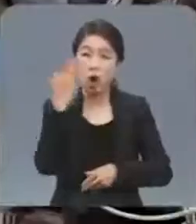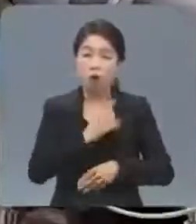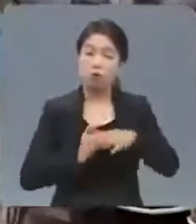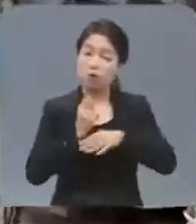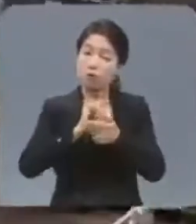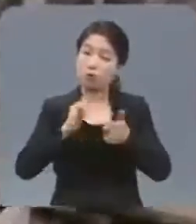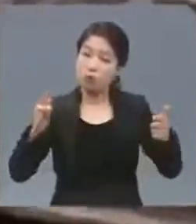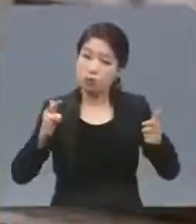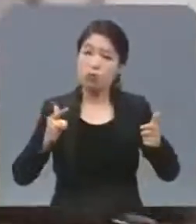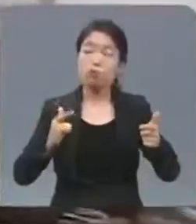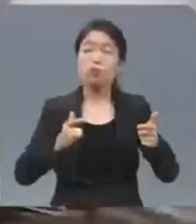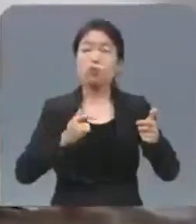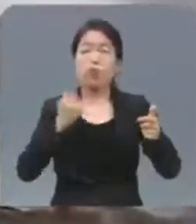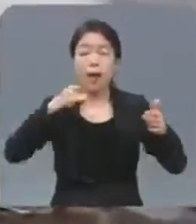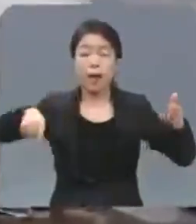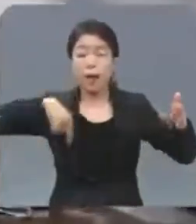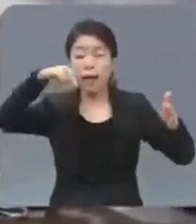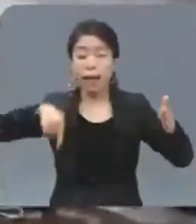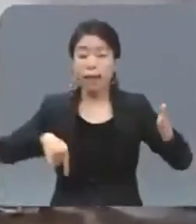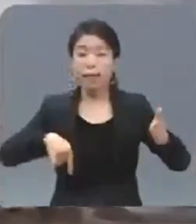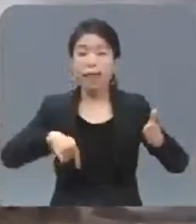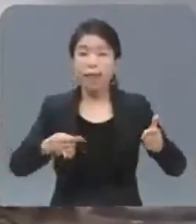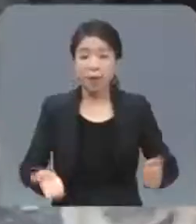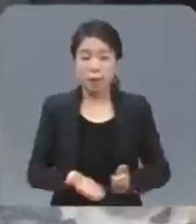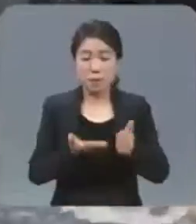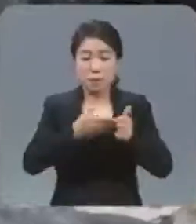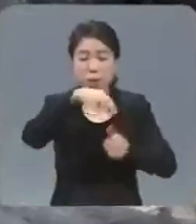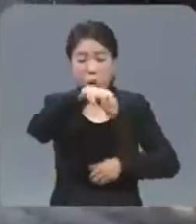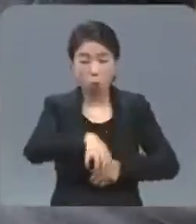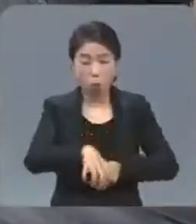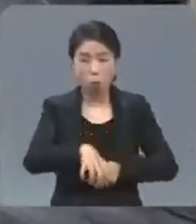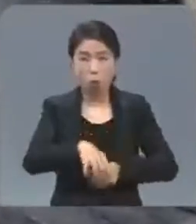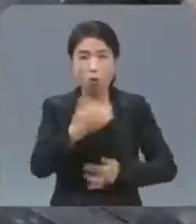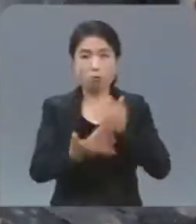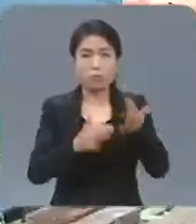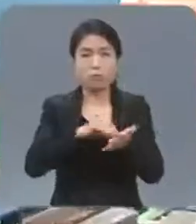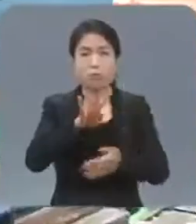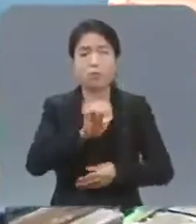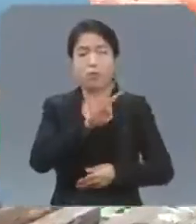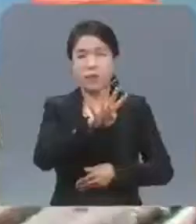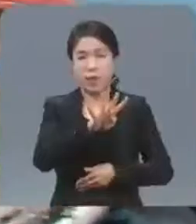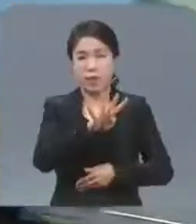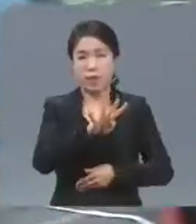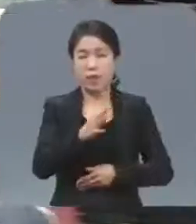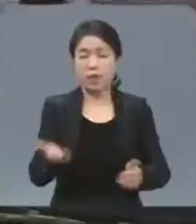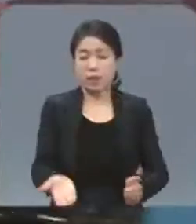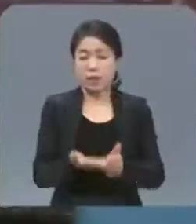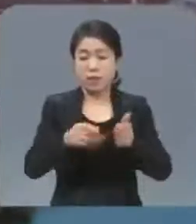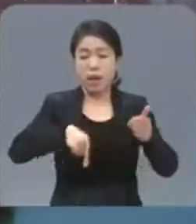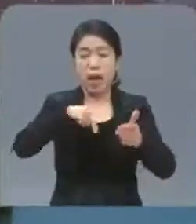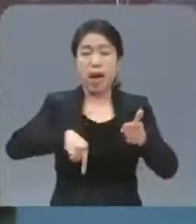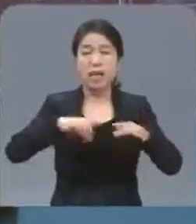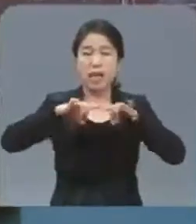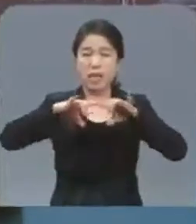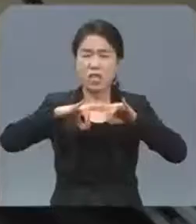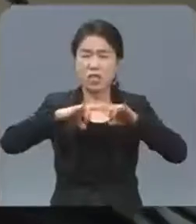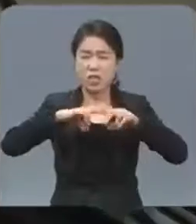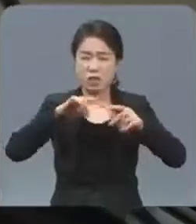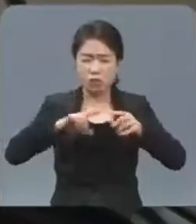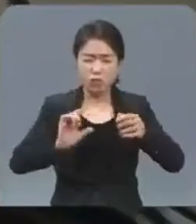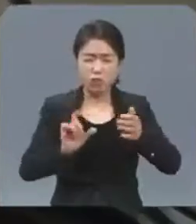고흥 등 여수해경 관내에서 발생한 양식장 화재는 모두 44건. 양식장에 설치된 전자제품 누전